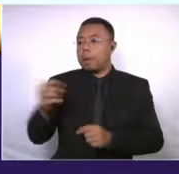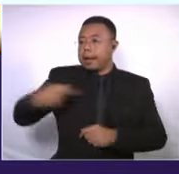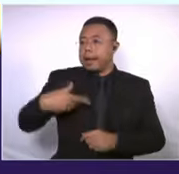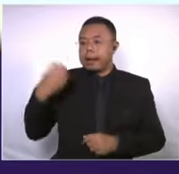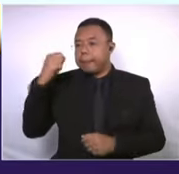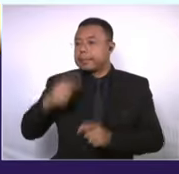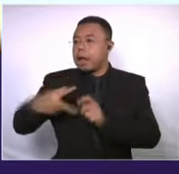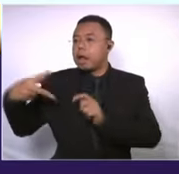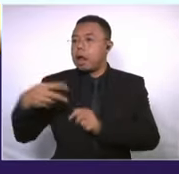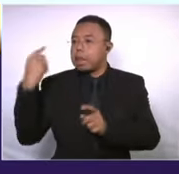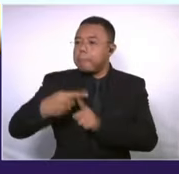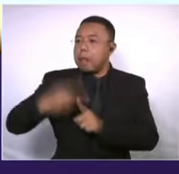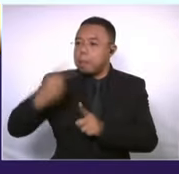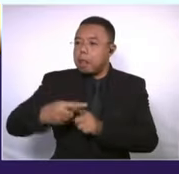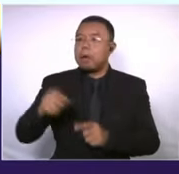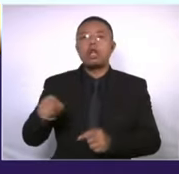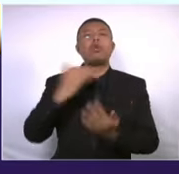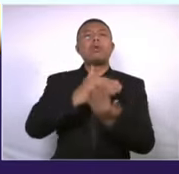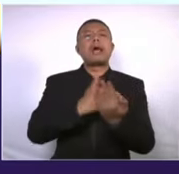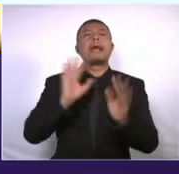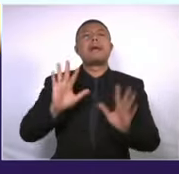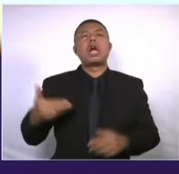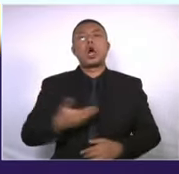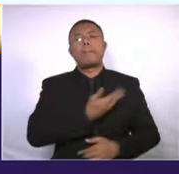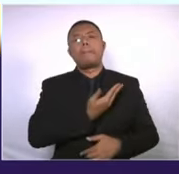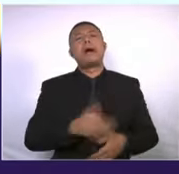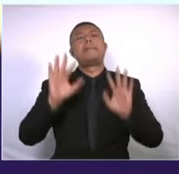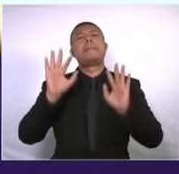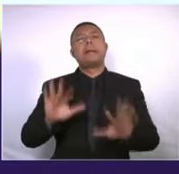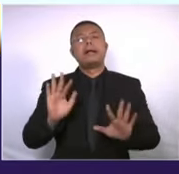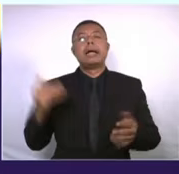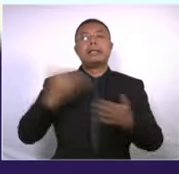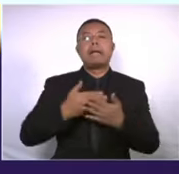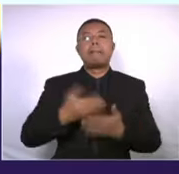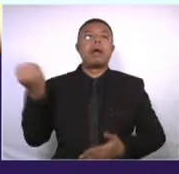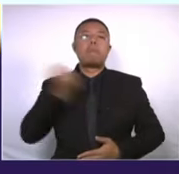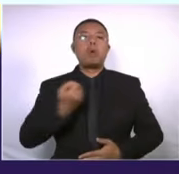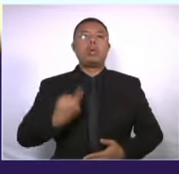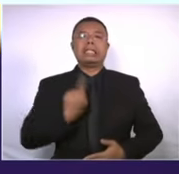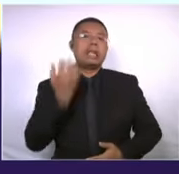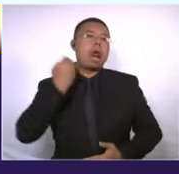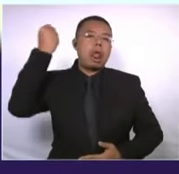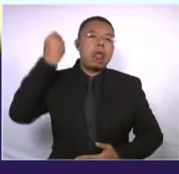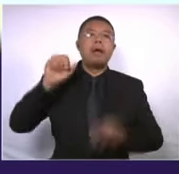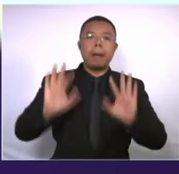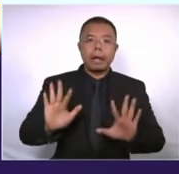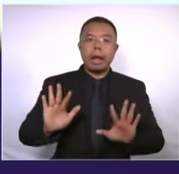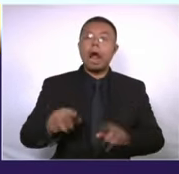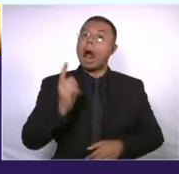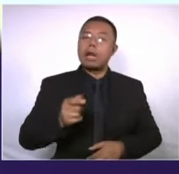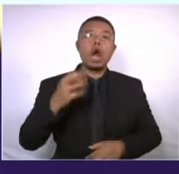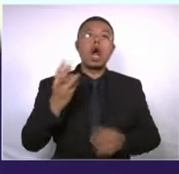sekian Yes itu perdata dan itu banyak yang menjadi korban banyak yang sampai bunuh diri ada seorang dari Semarang seorang